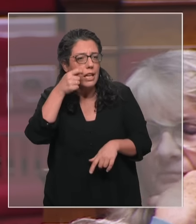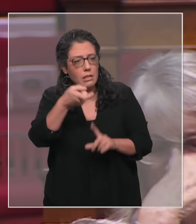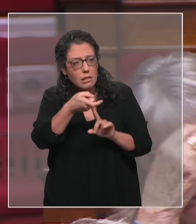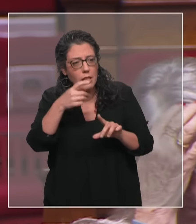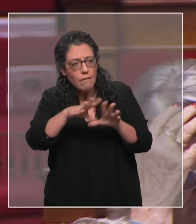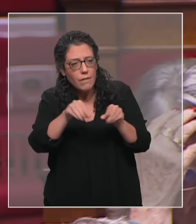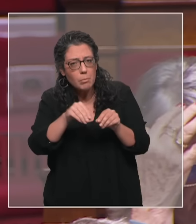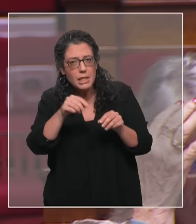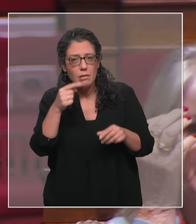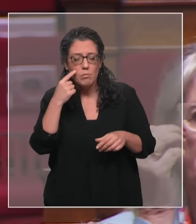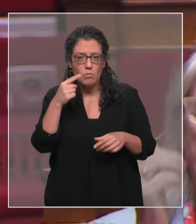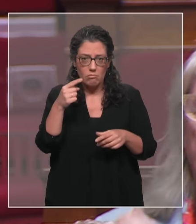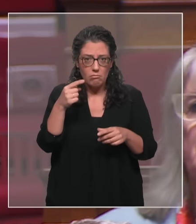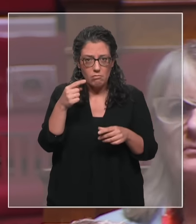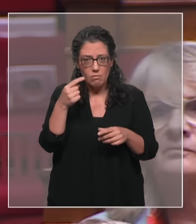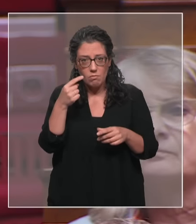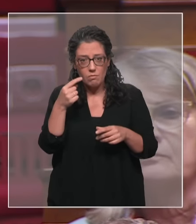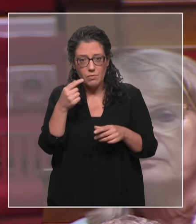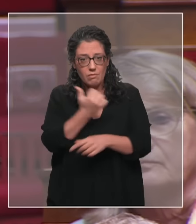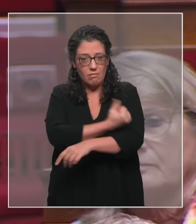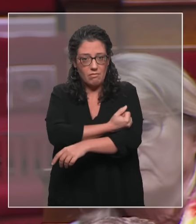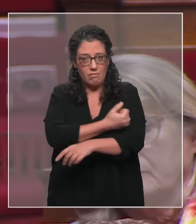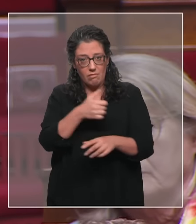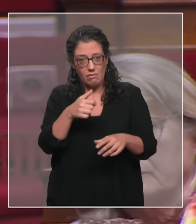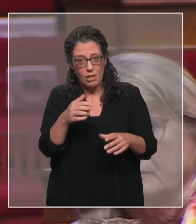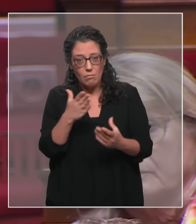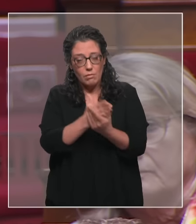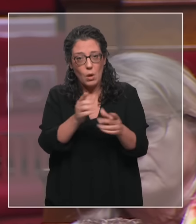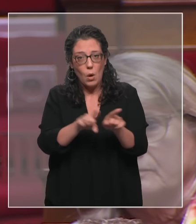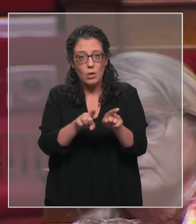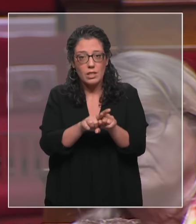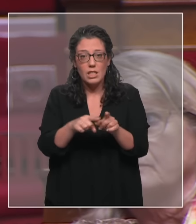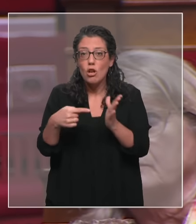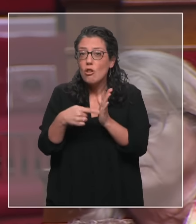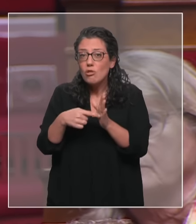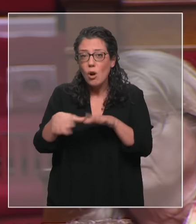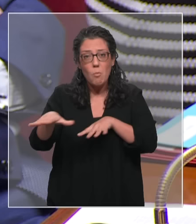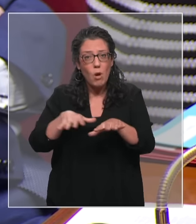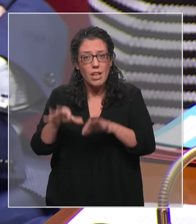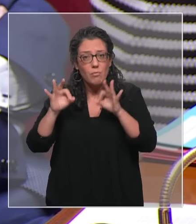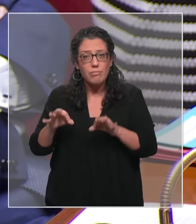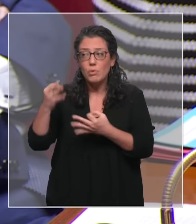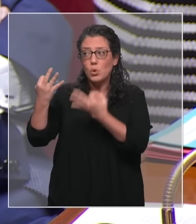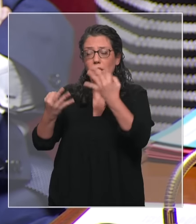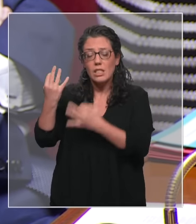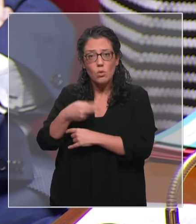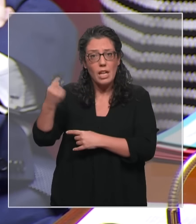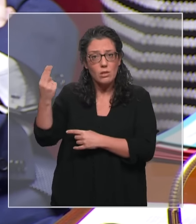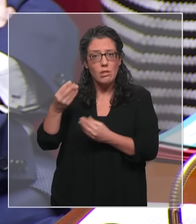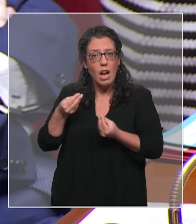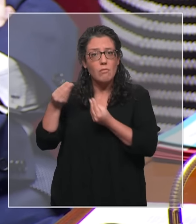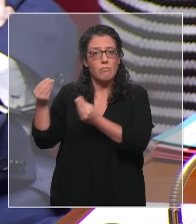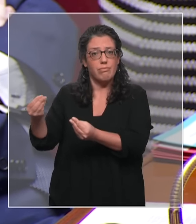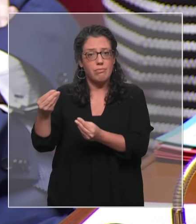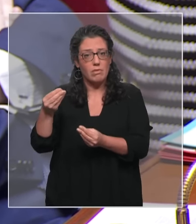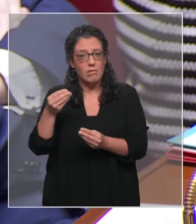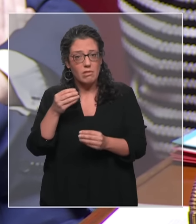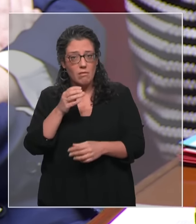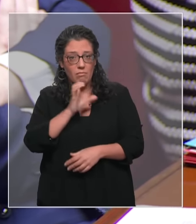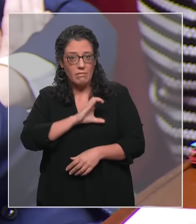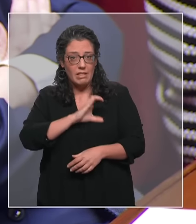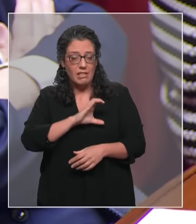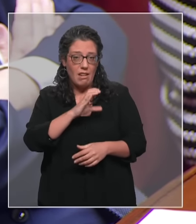loin dans le gel et la saisie des avoirs des trafiquants ? Quand consacrerez-vous de vrais moyens à la juridiction nationale de lutte contre la criminalité